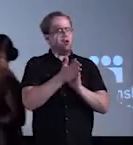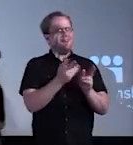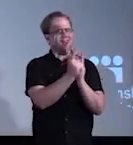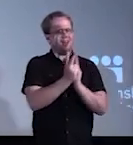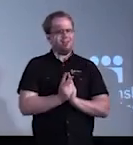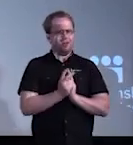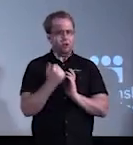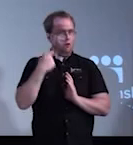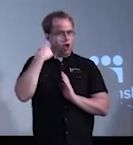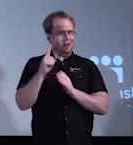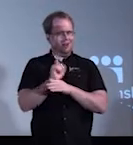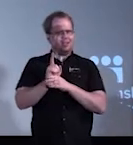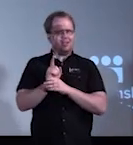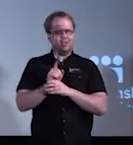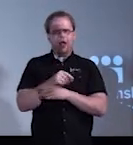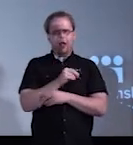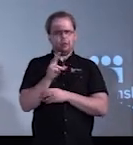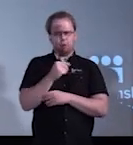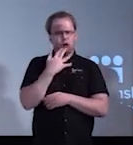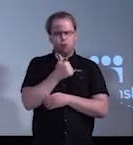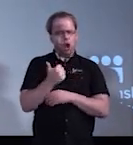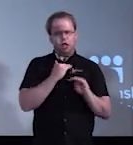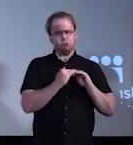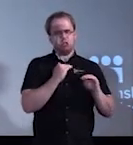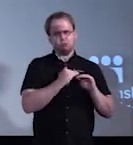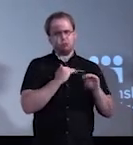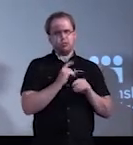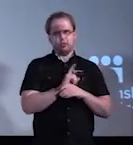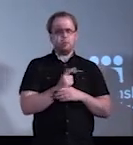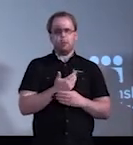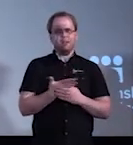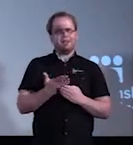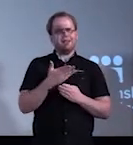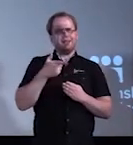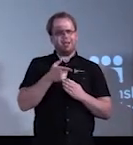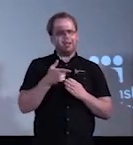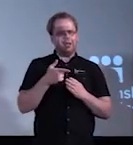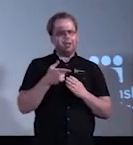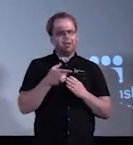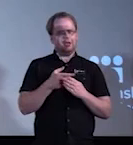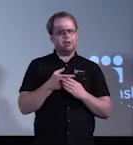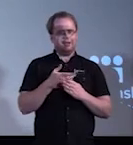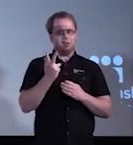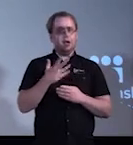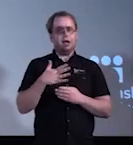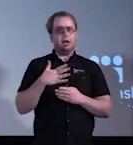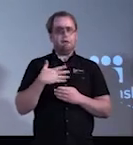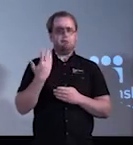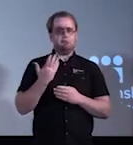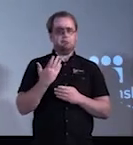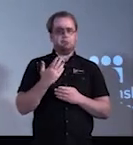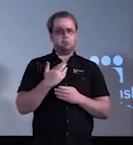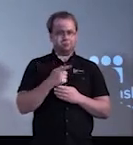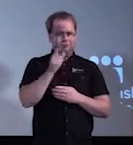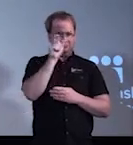får höra hela tiden att Anna, hon pratar ju bara jämställdhet, vilket verkligen inte är sant, men det är precis det du upplever. Det är så läskigt det här med att den